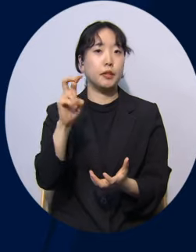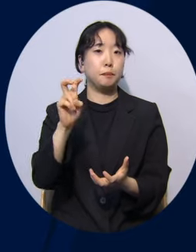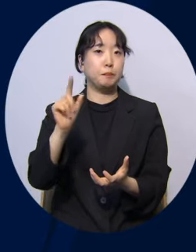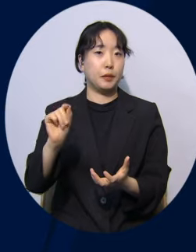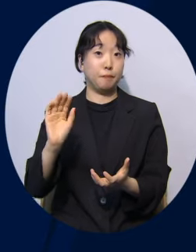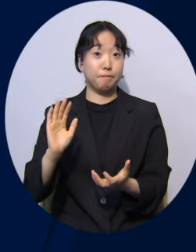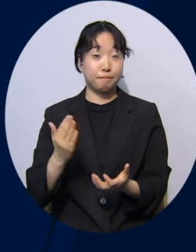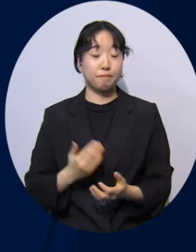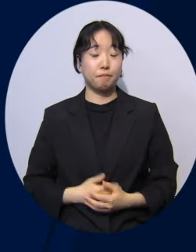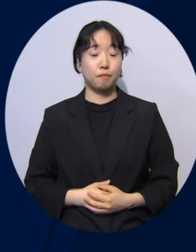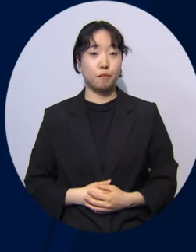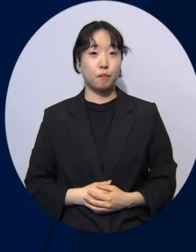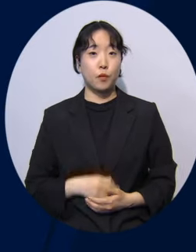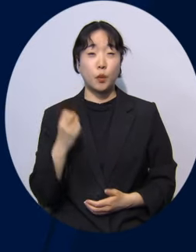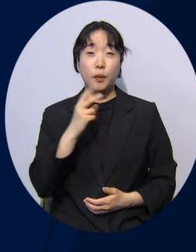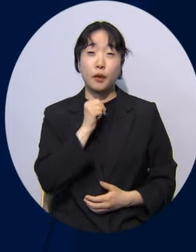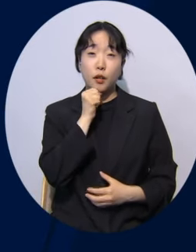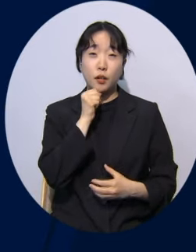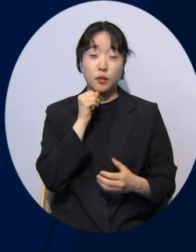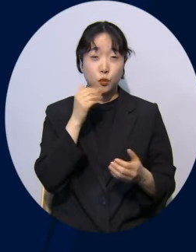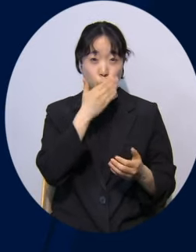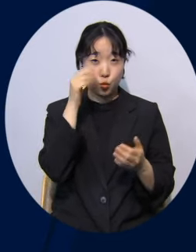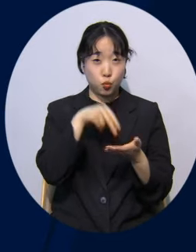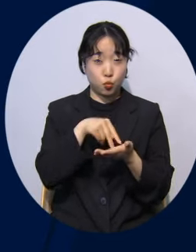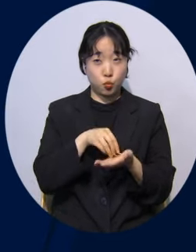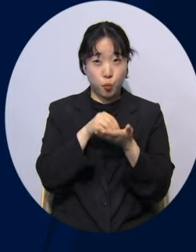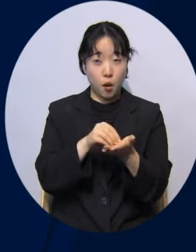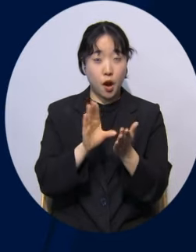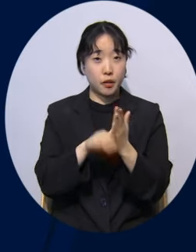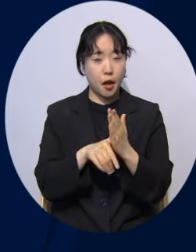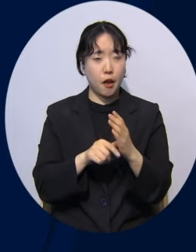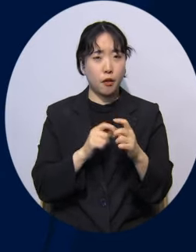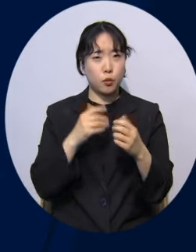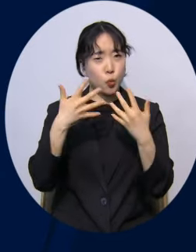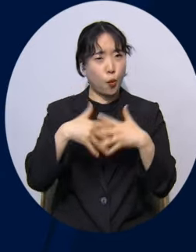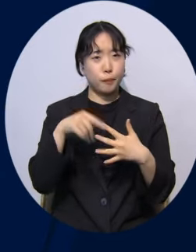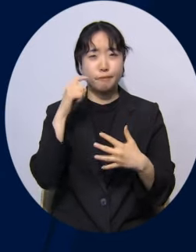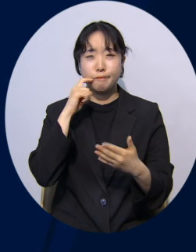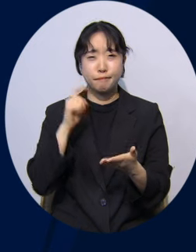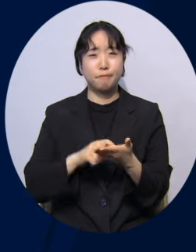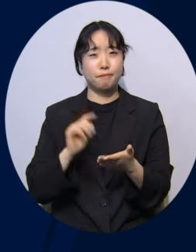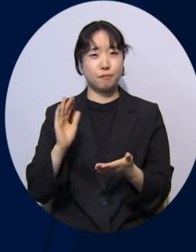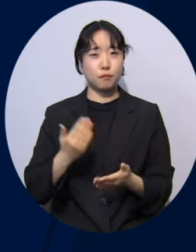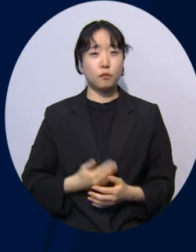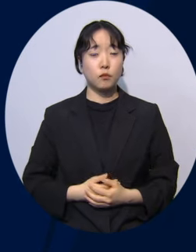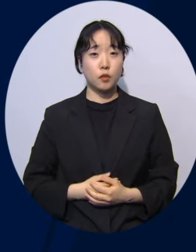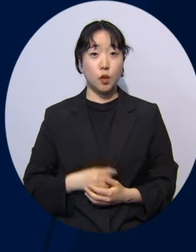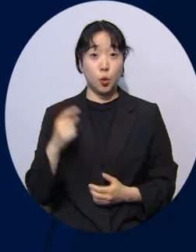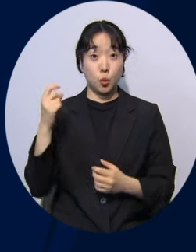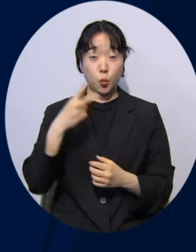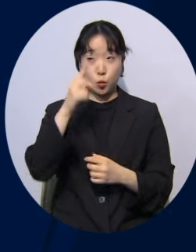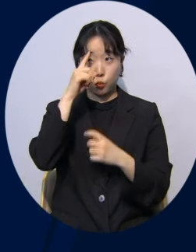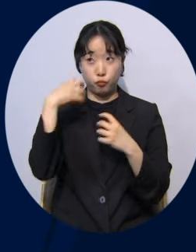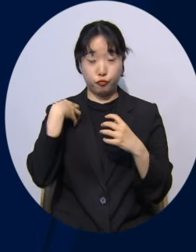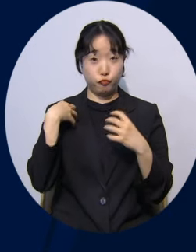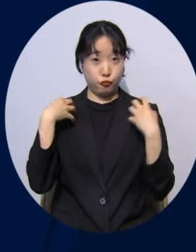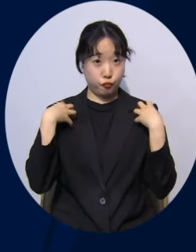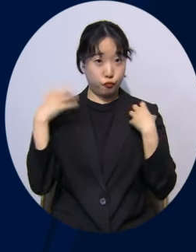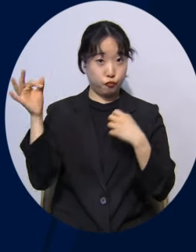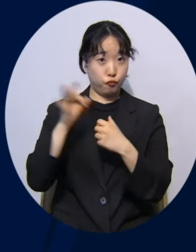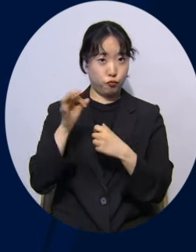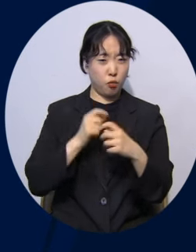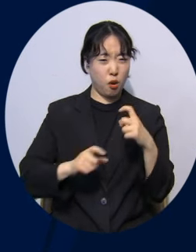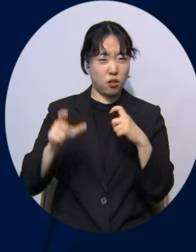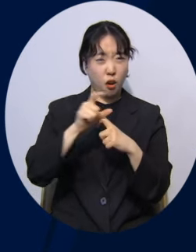가입 문턱이 더 낮아지고 혜택은 더 커집니다. 정부 지원금이 인상돼 3년 후에 총 1,440만 원을